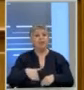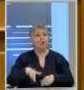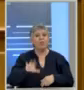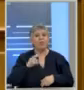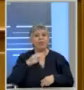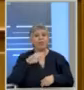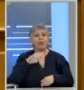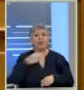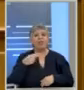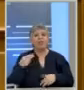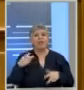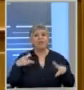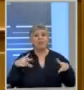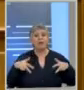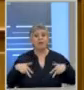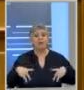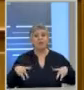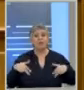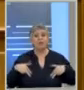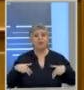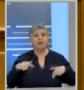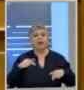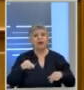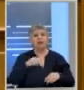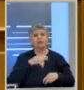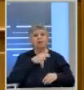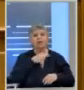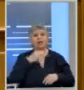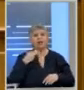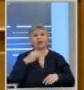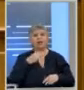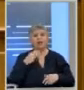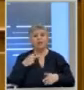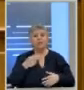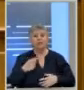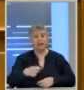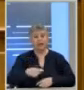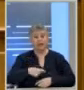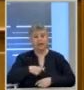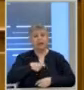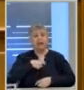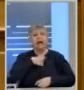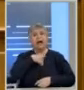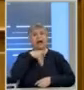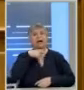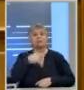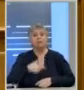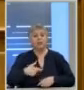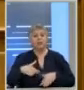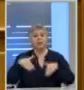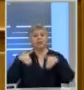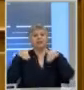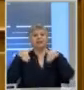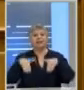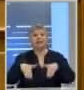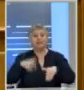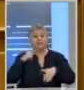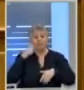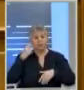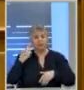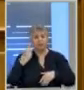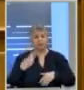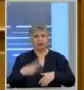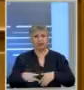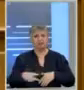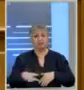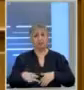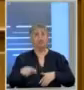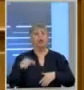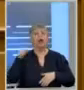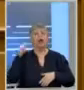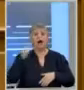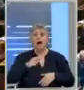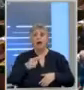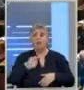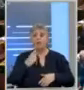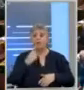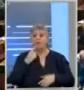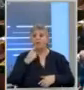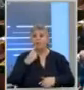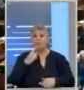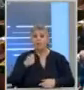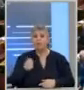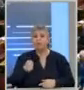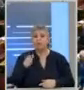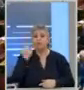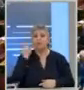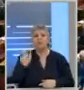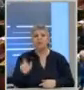θέμα αξιοπρέπειας και αυτοσεβασμού ενός λαού και μιας χώρας. Καταθέτω τη συνέντευξη στα πρακτικά.